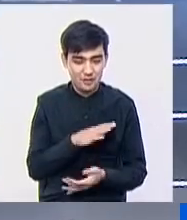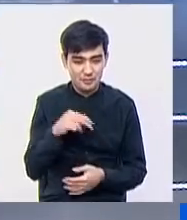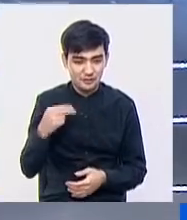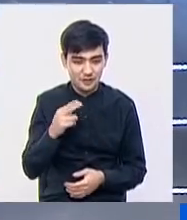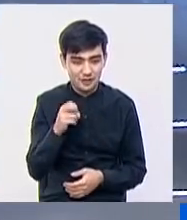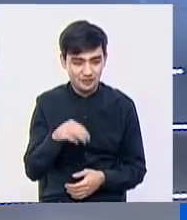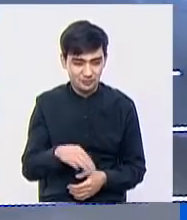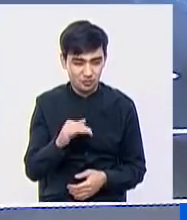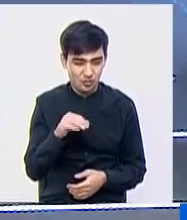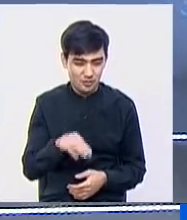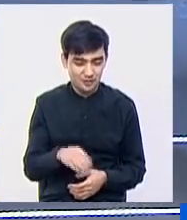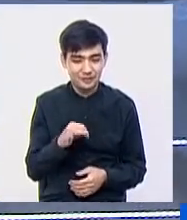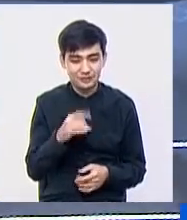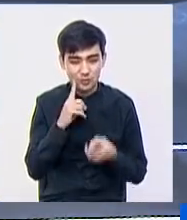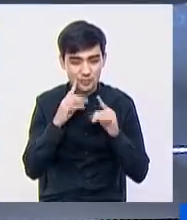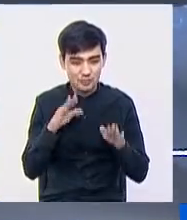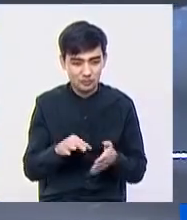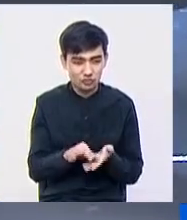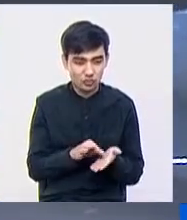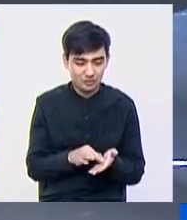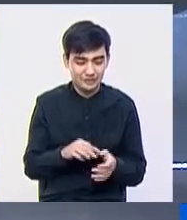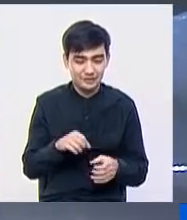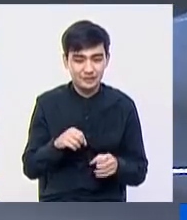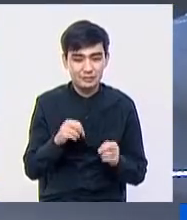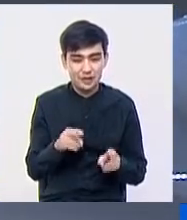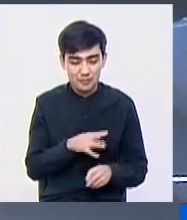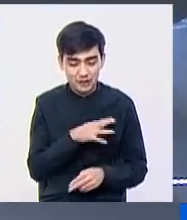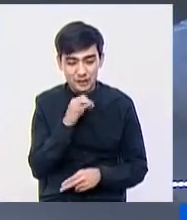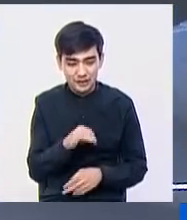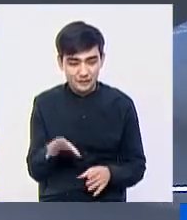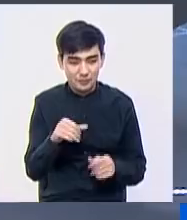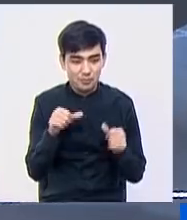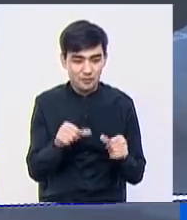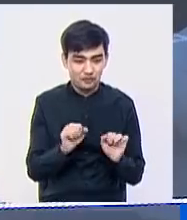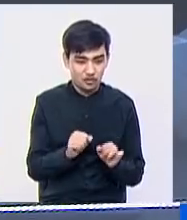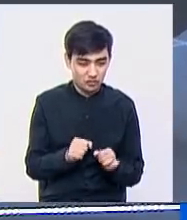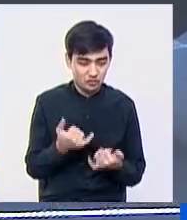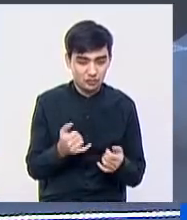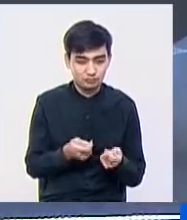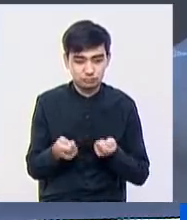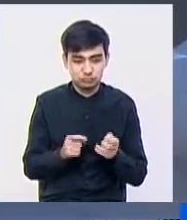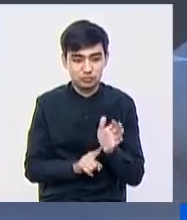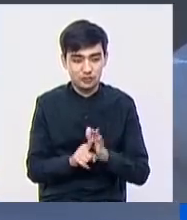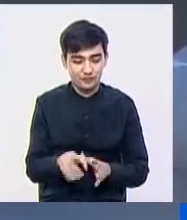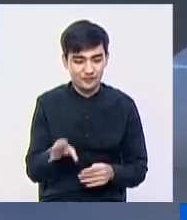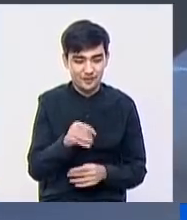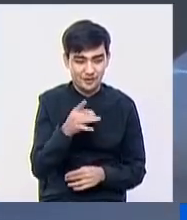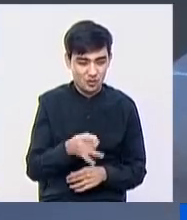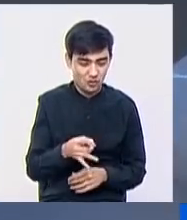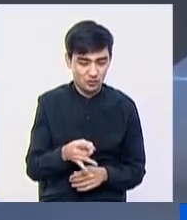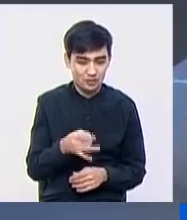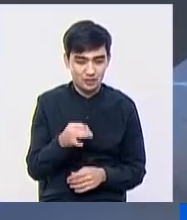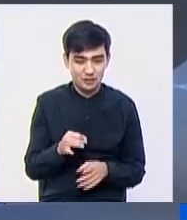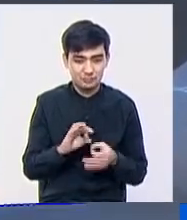президент Касым-Жомарт Токаев на очередном заседании оперативного штаба. Правоохранители ситуацию взяли под контроль во всех регионах. Далее